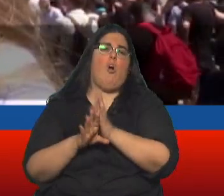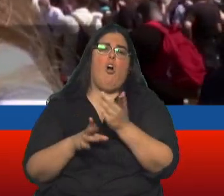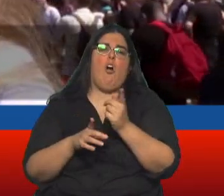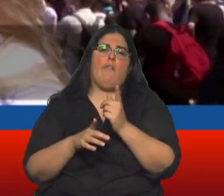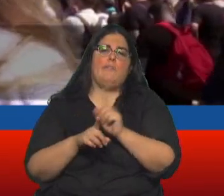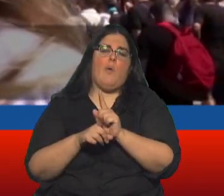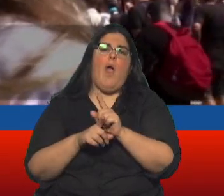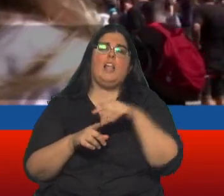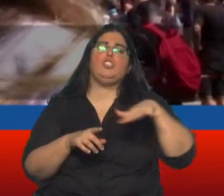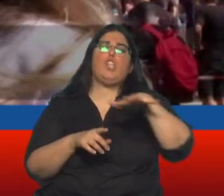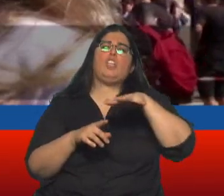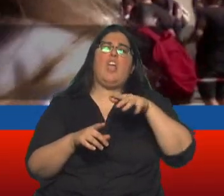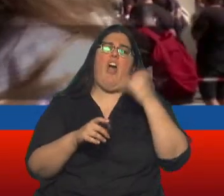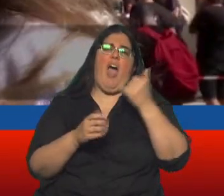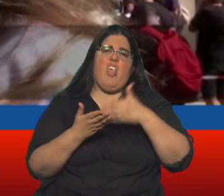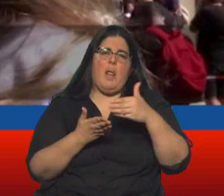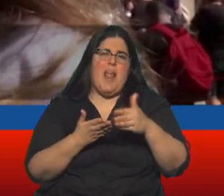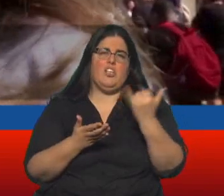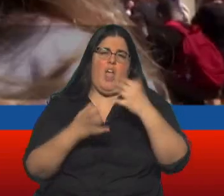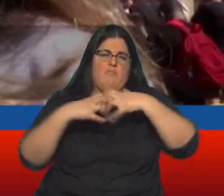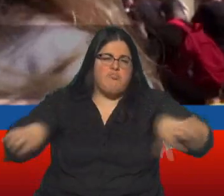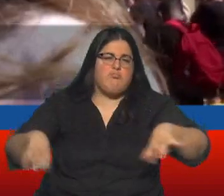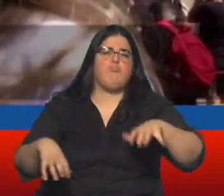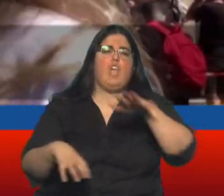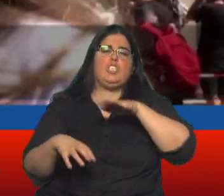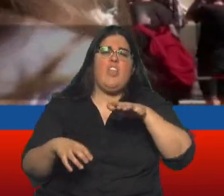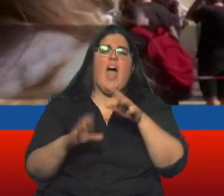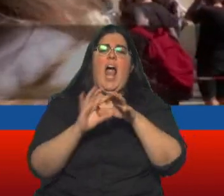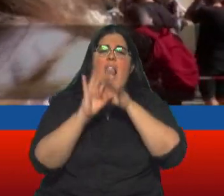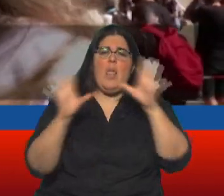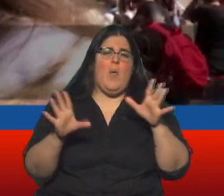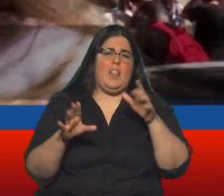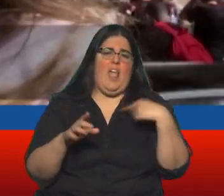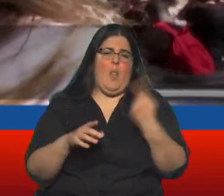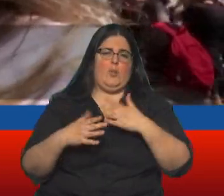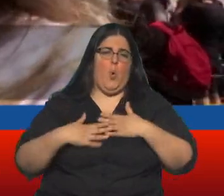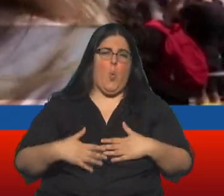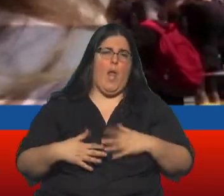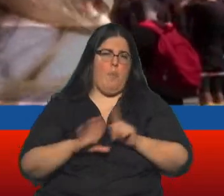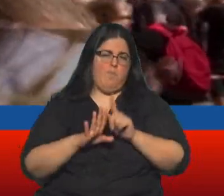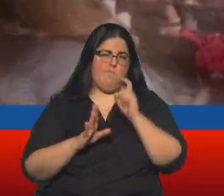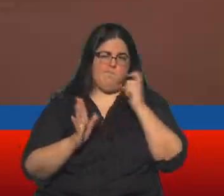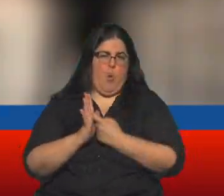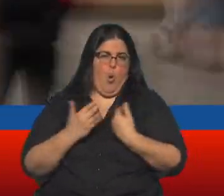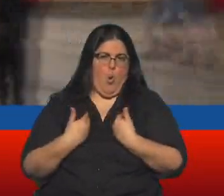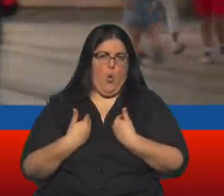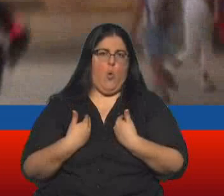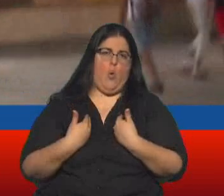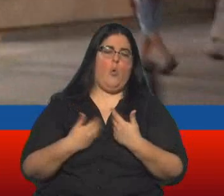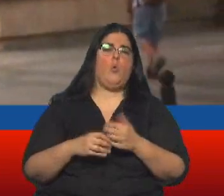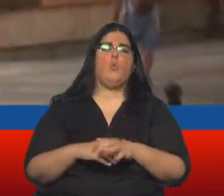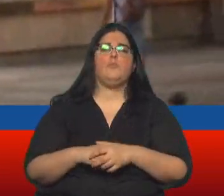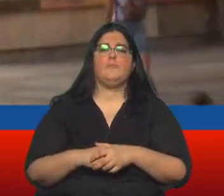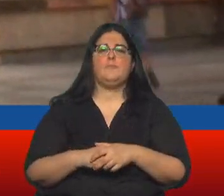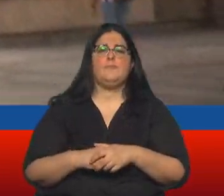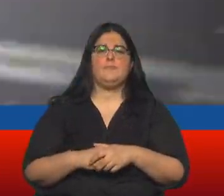aussi au sein de la société, la discrimination que ça fait et la liberté de son corps aussi que ça vient enfreindre. Ce